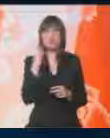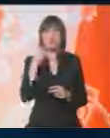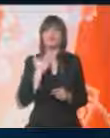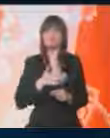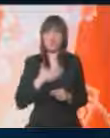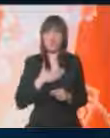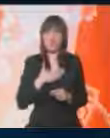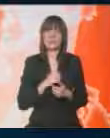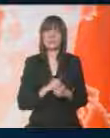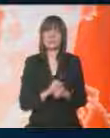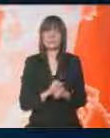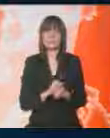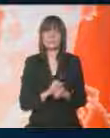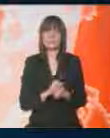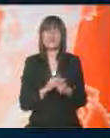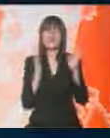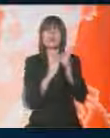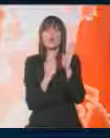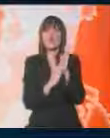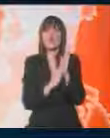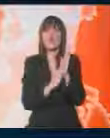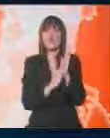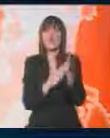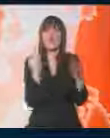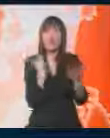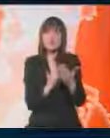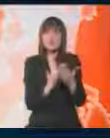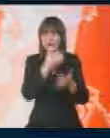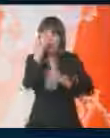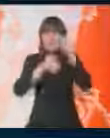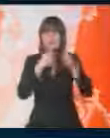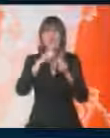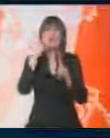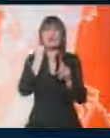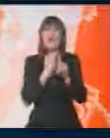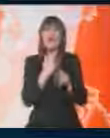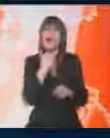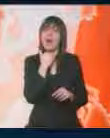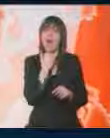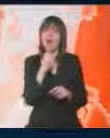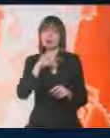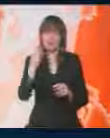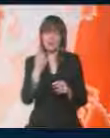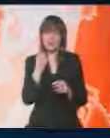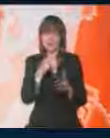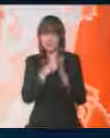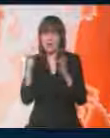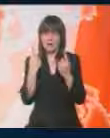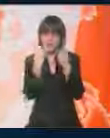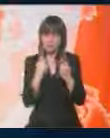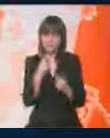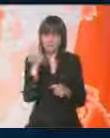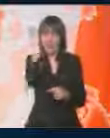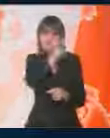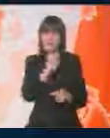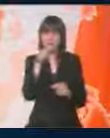će željeti da dokaže osnovanost izveštaja Dika Martija, ali i s druge strane da se stavi na stranu u ovom trenutku